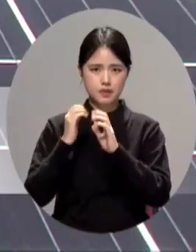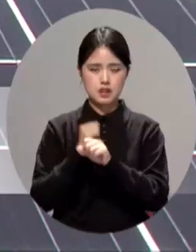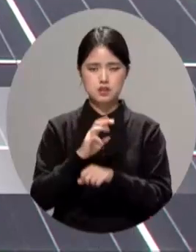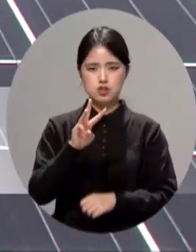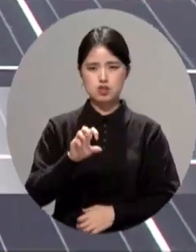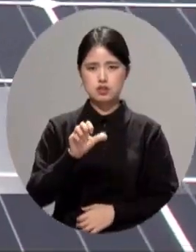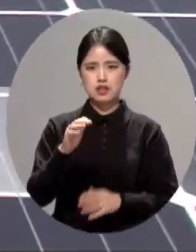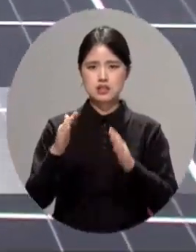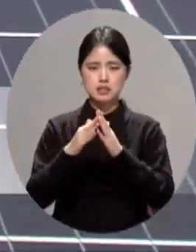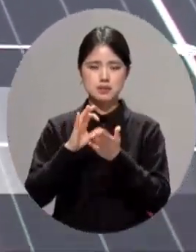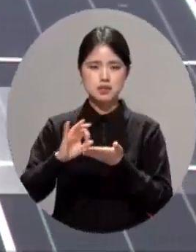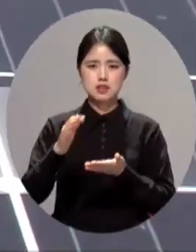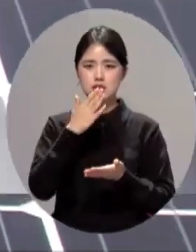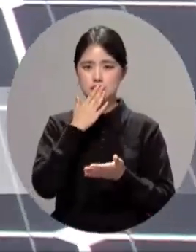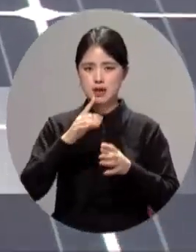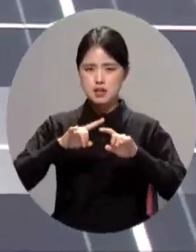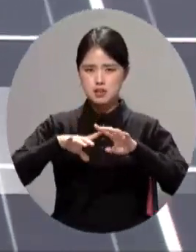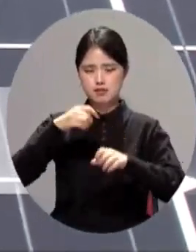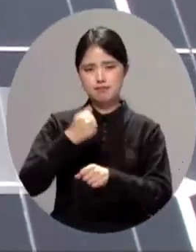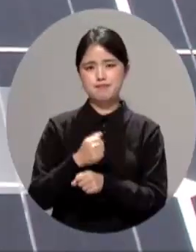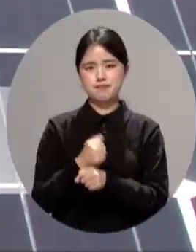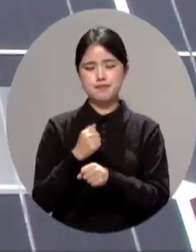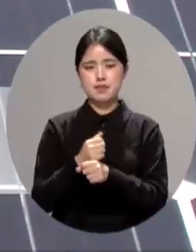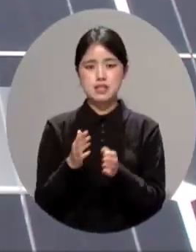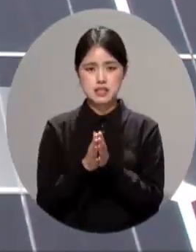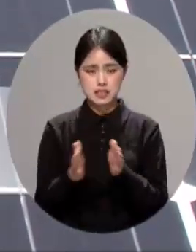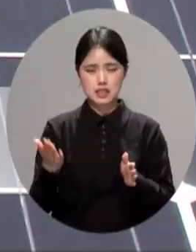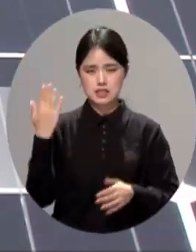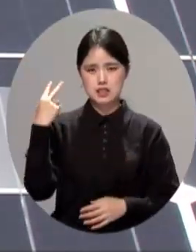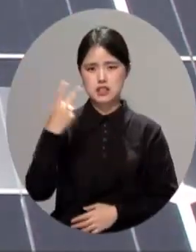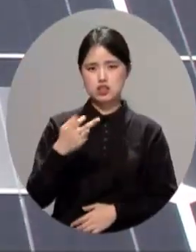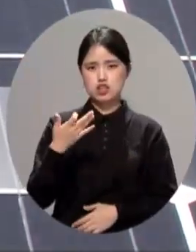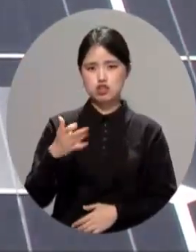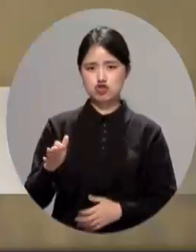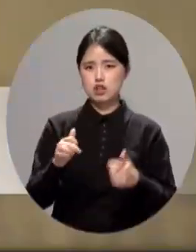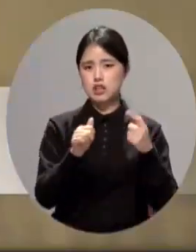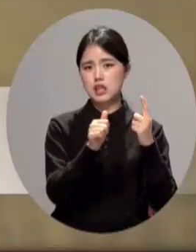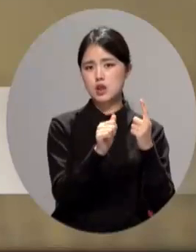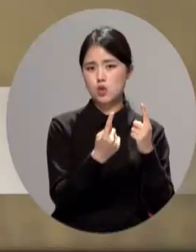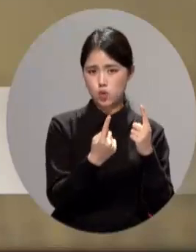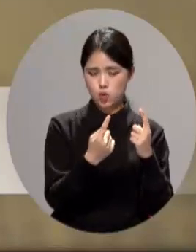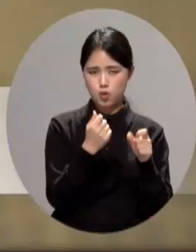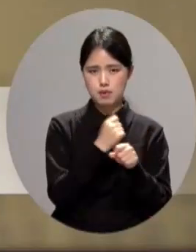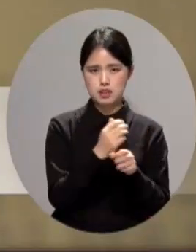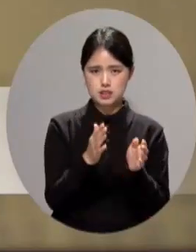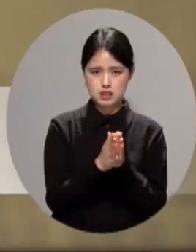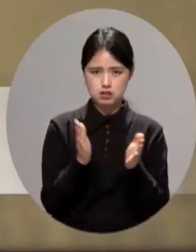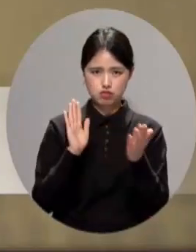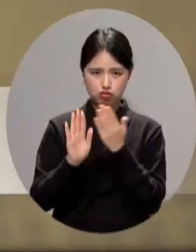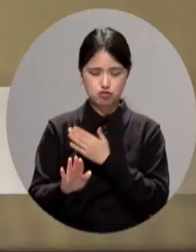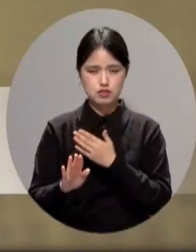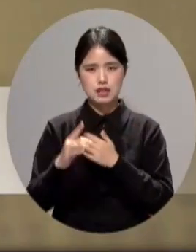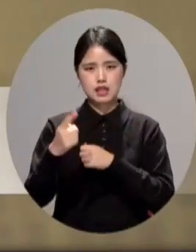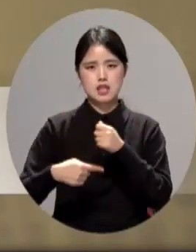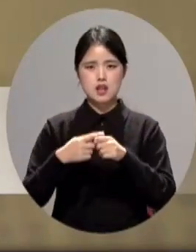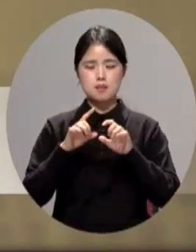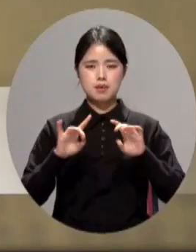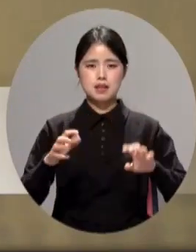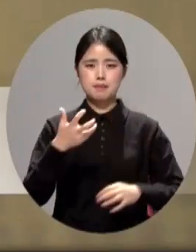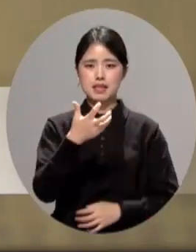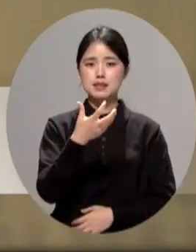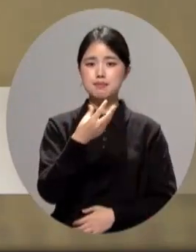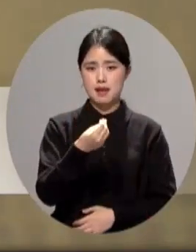사용할 수 있는 전력 생산이 시작됐다며 지난 2019년 이로 발전소 가동 이래 연간 80만 킬로와트를